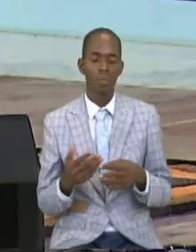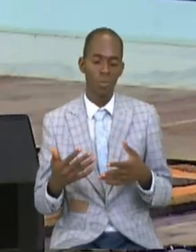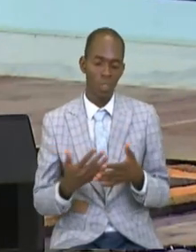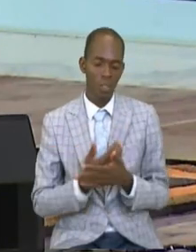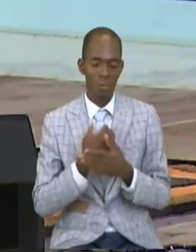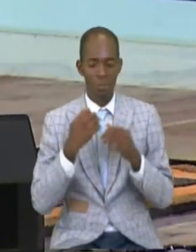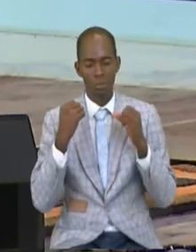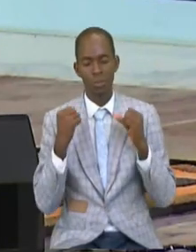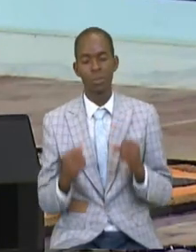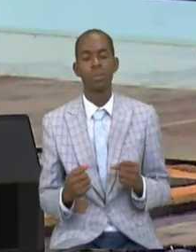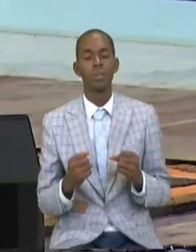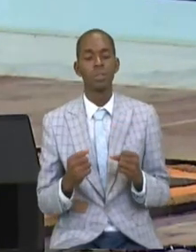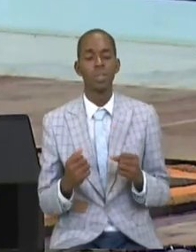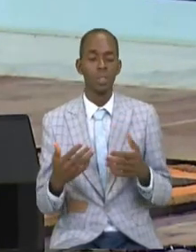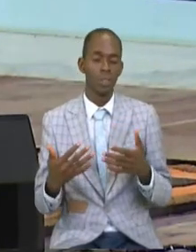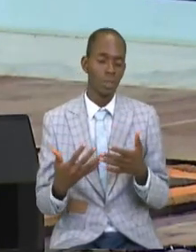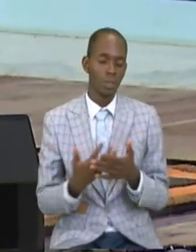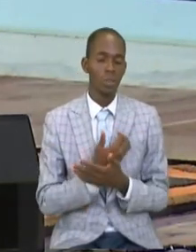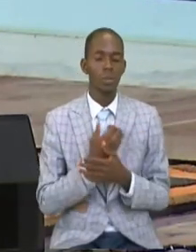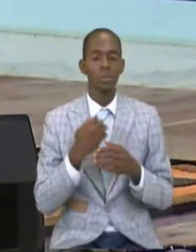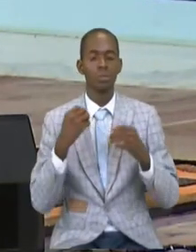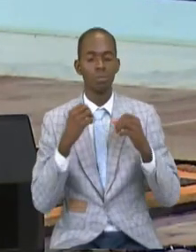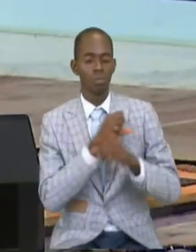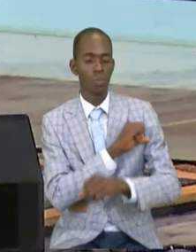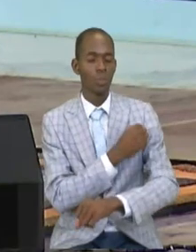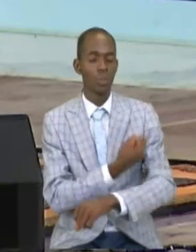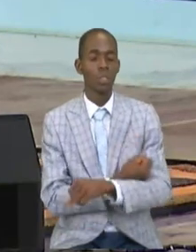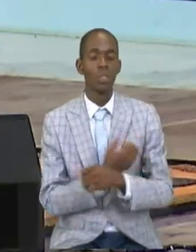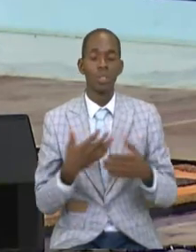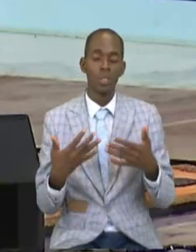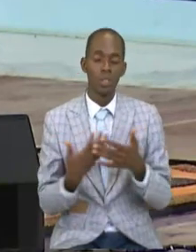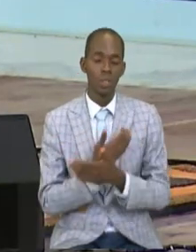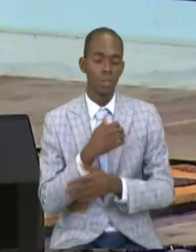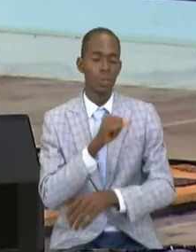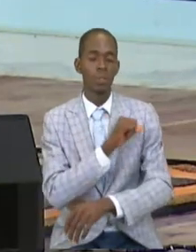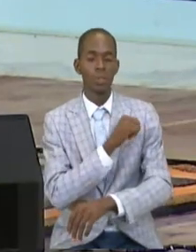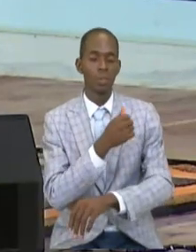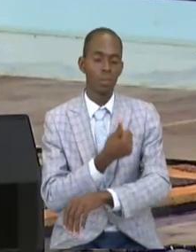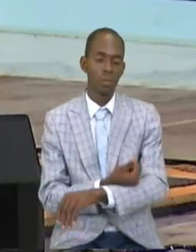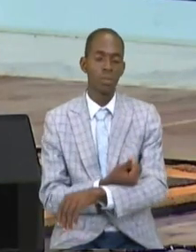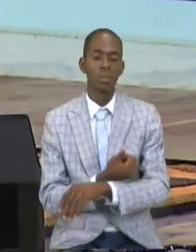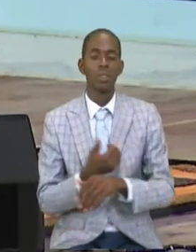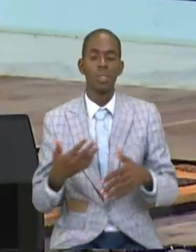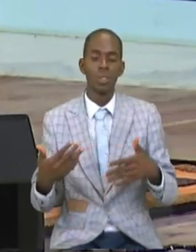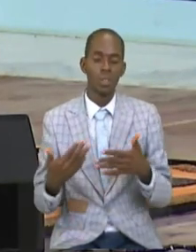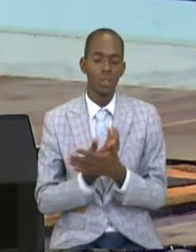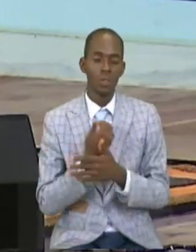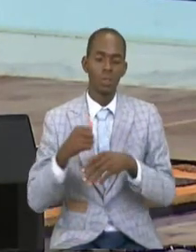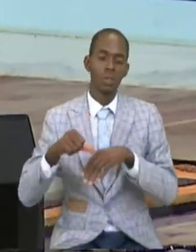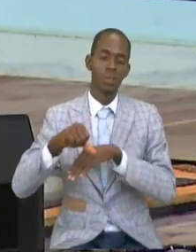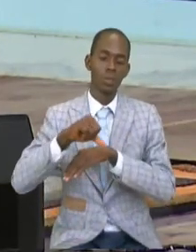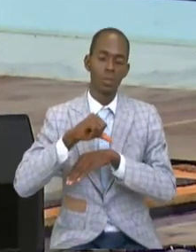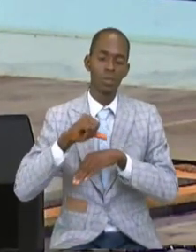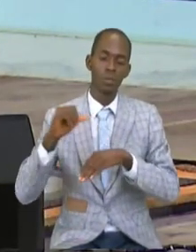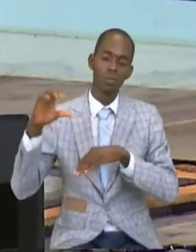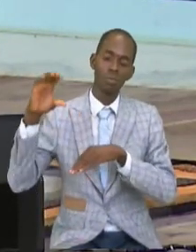Une nouvelle force, une nouvelle puissance, une nouvelle autorité, une nouvelle